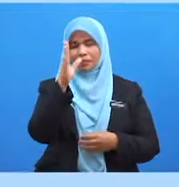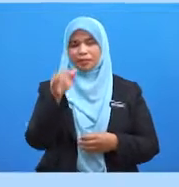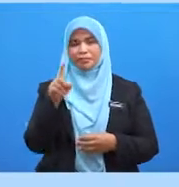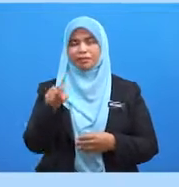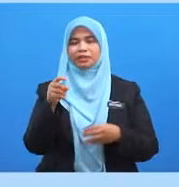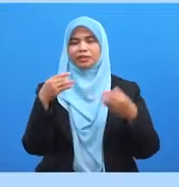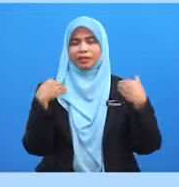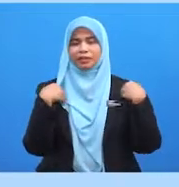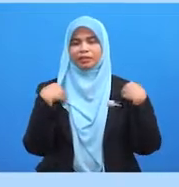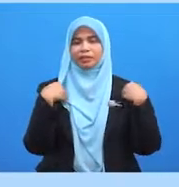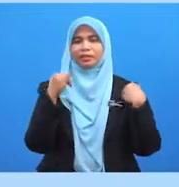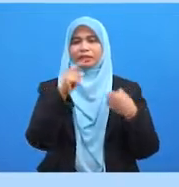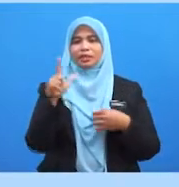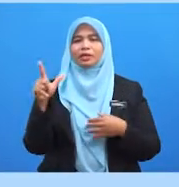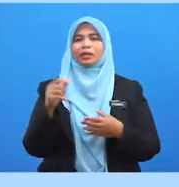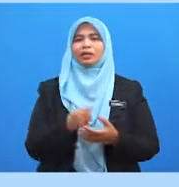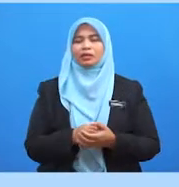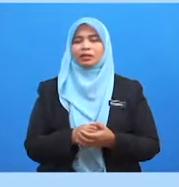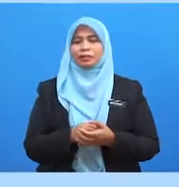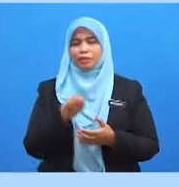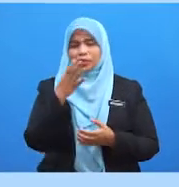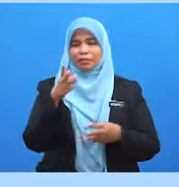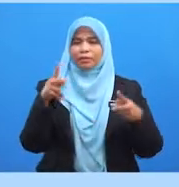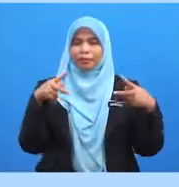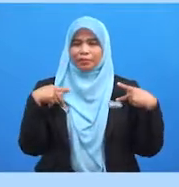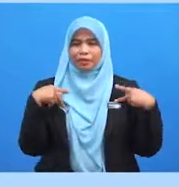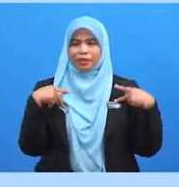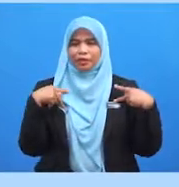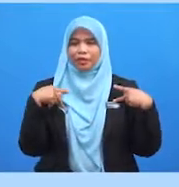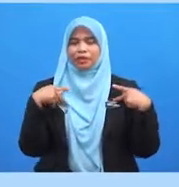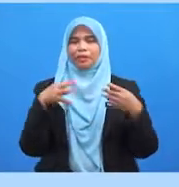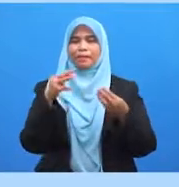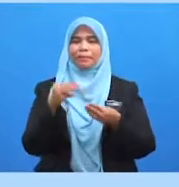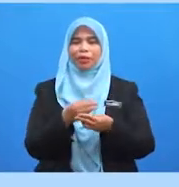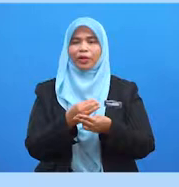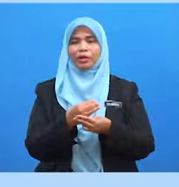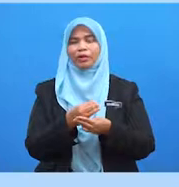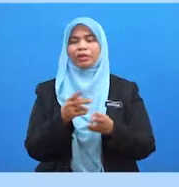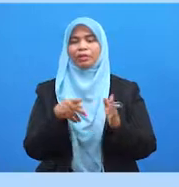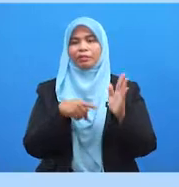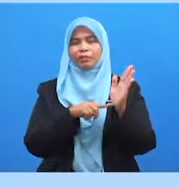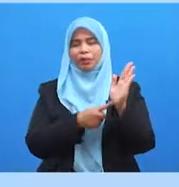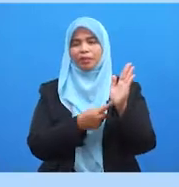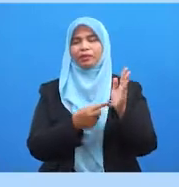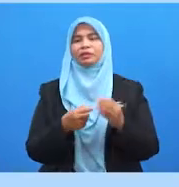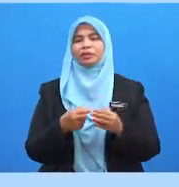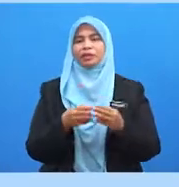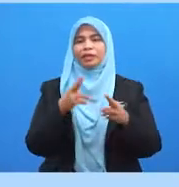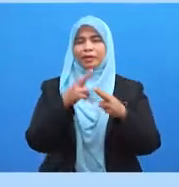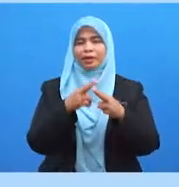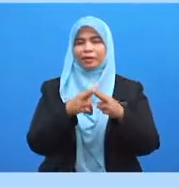ringkasan eksekutif ialah maklumat pemilik, modal permulaan,